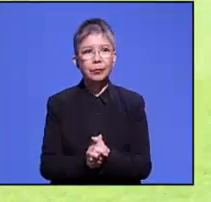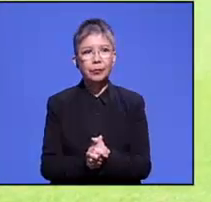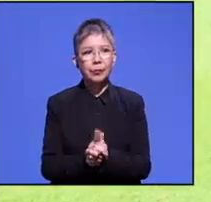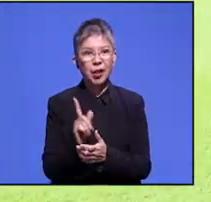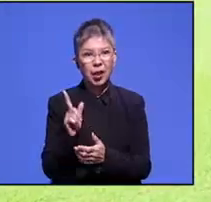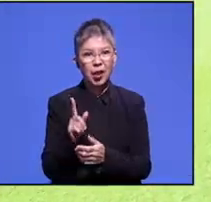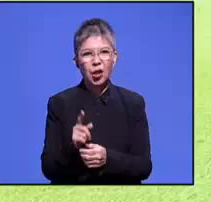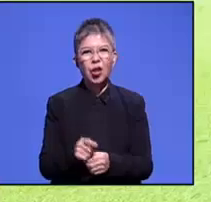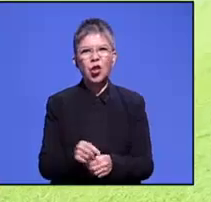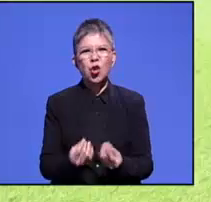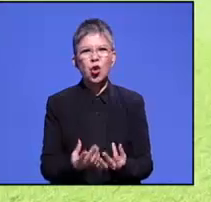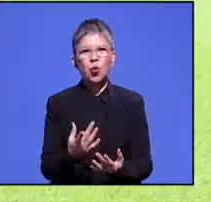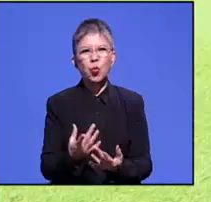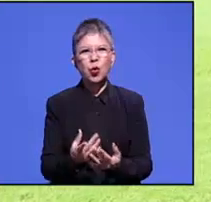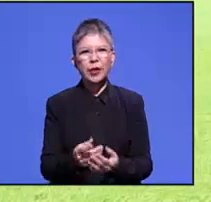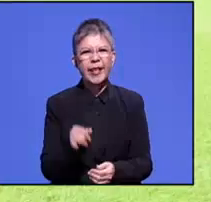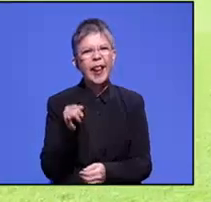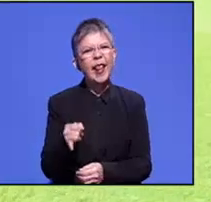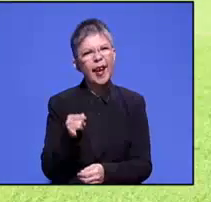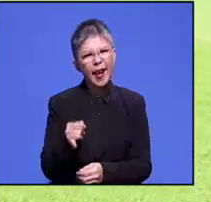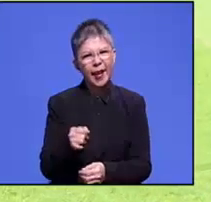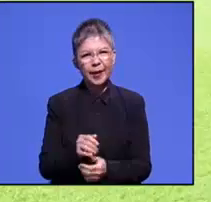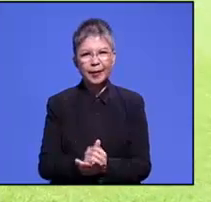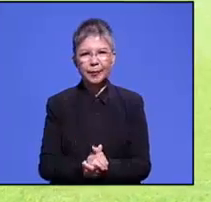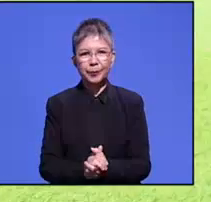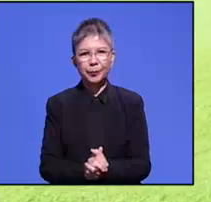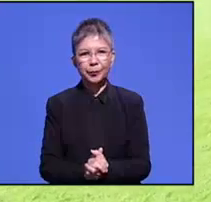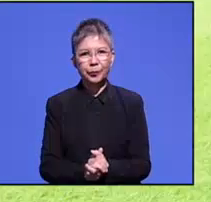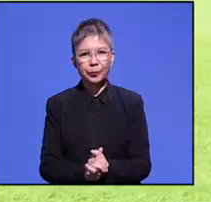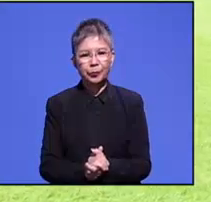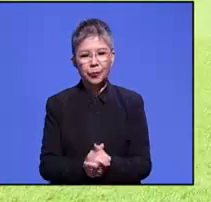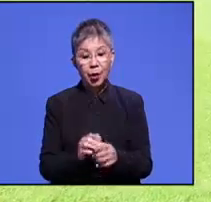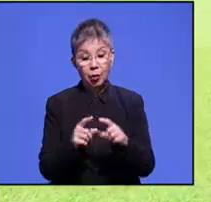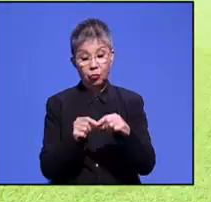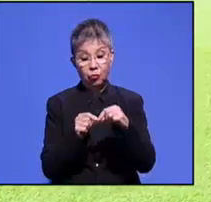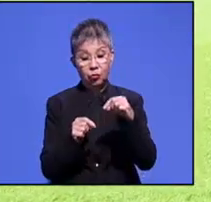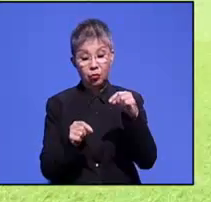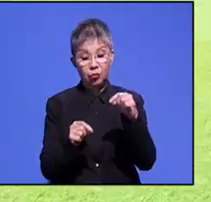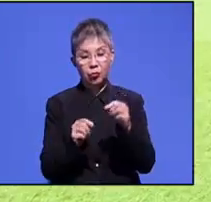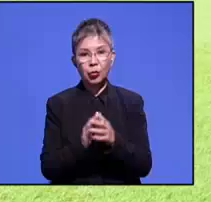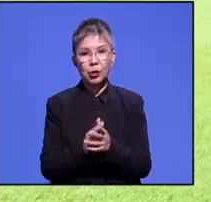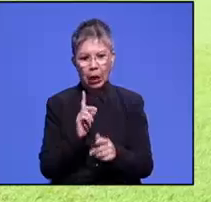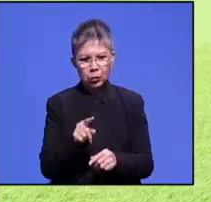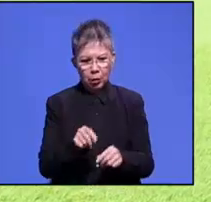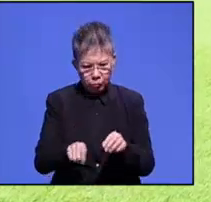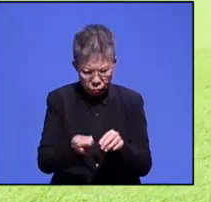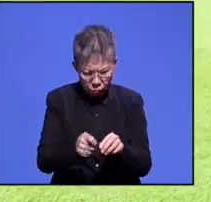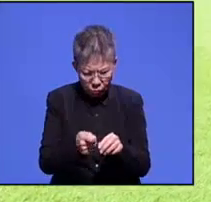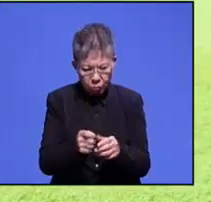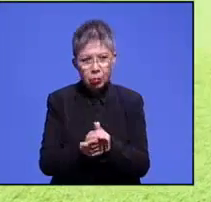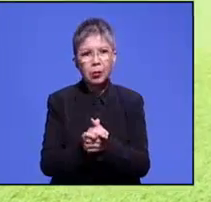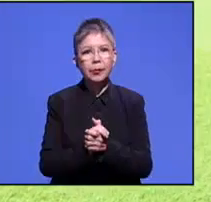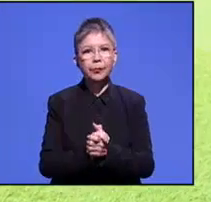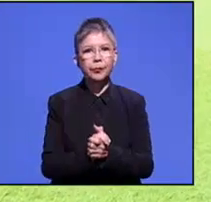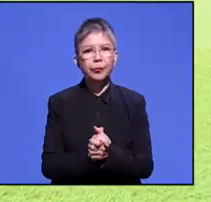Wow rumput liar beda dengan rumput yang dikehendaki di GBK jadi dengan panjang 110 m lebar sekitar